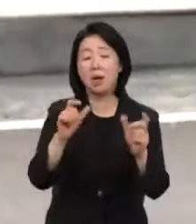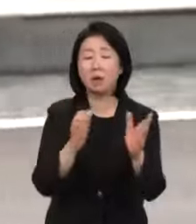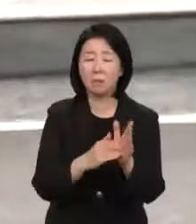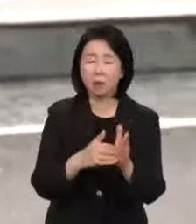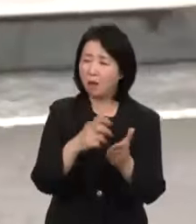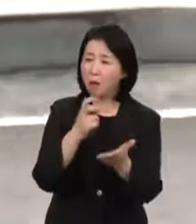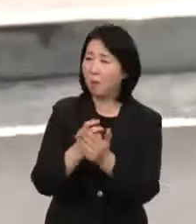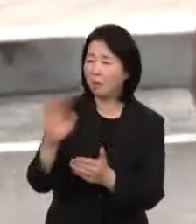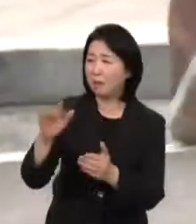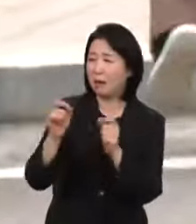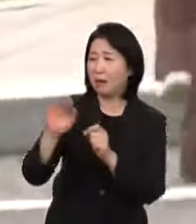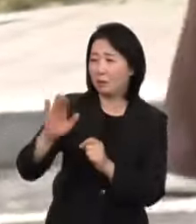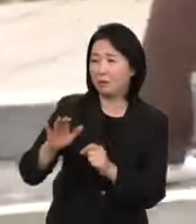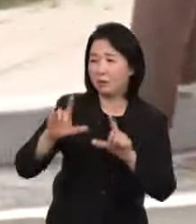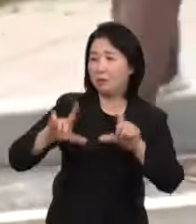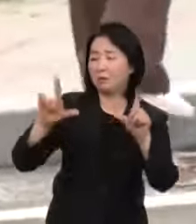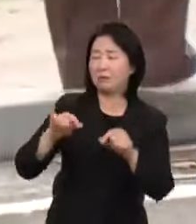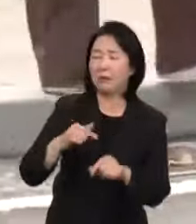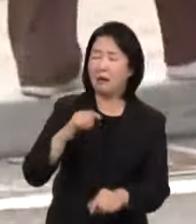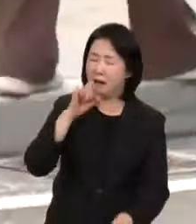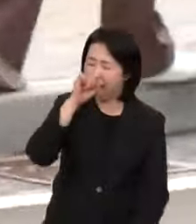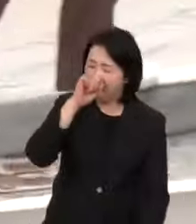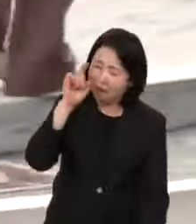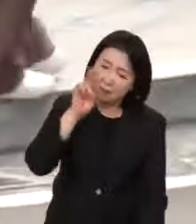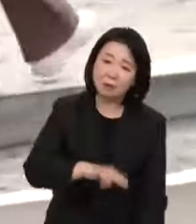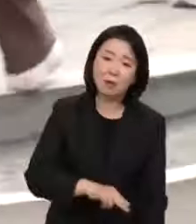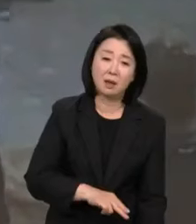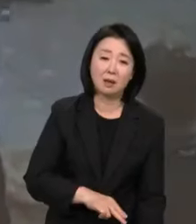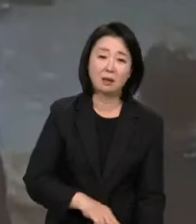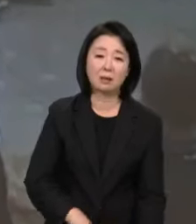가혹합니다. JTBC 배승주입니다.